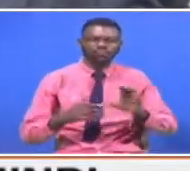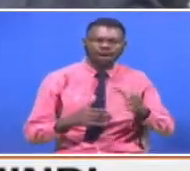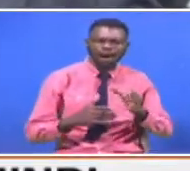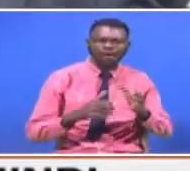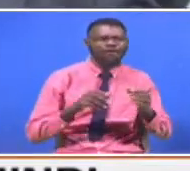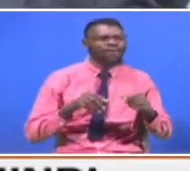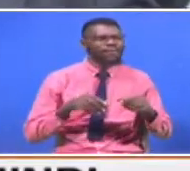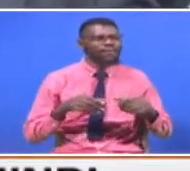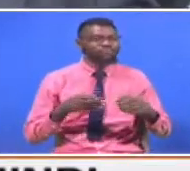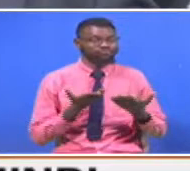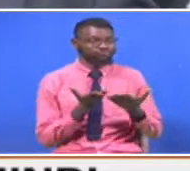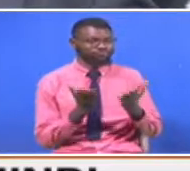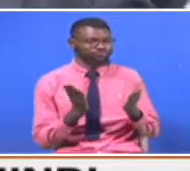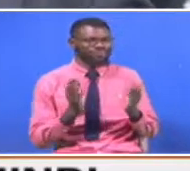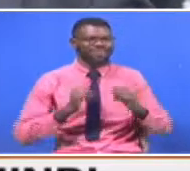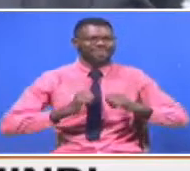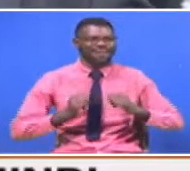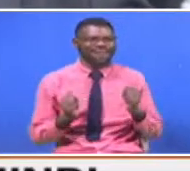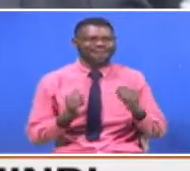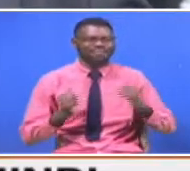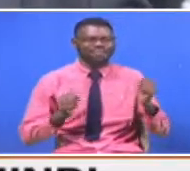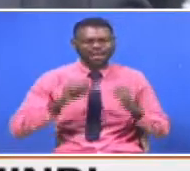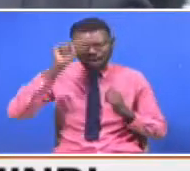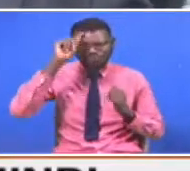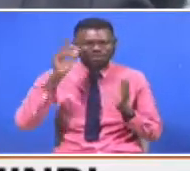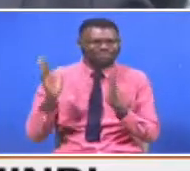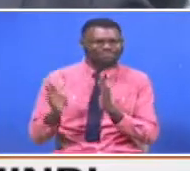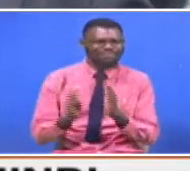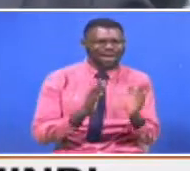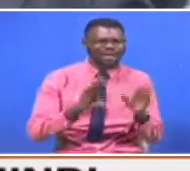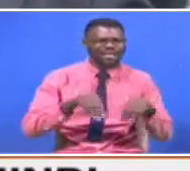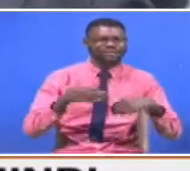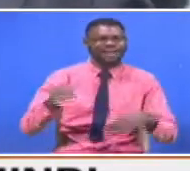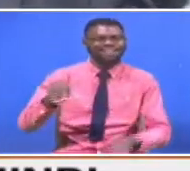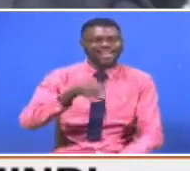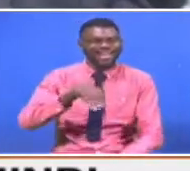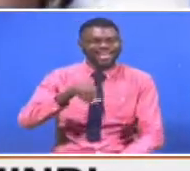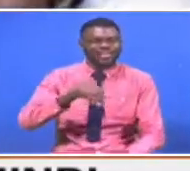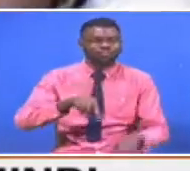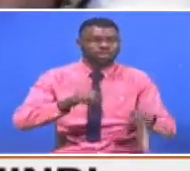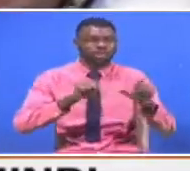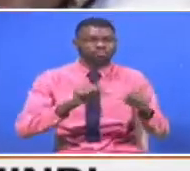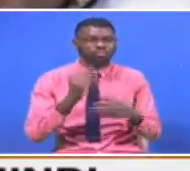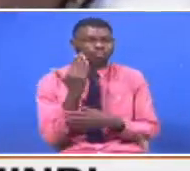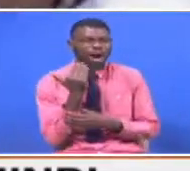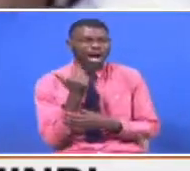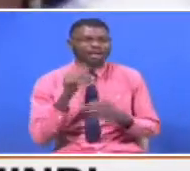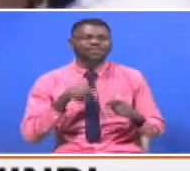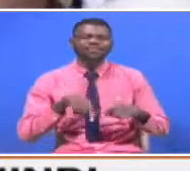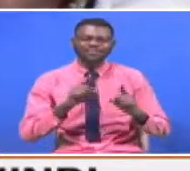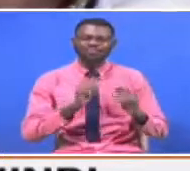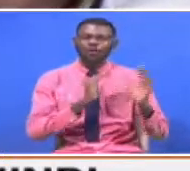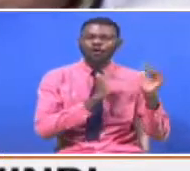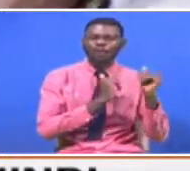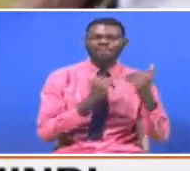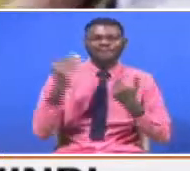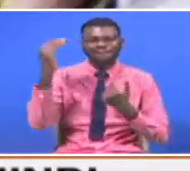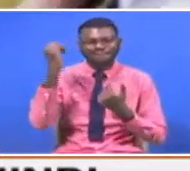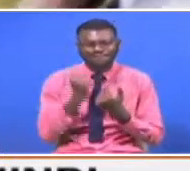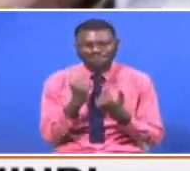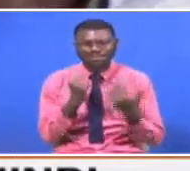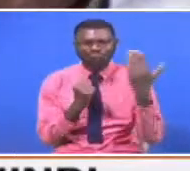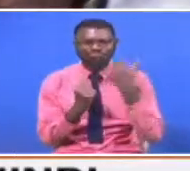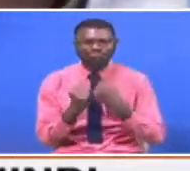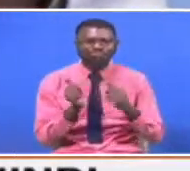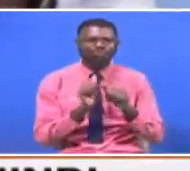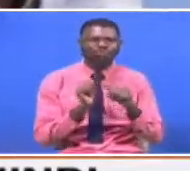kuridhishwa kwao na mpango wa serikali wa kuwapa mbolea ya bei nafuu, wakisema kuna matumaini ya mavuno maridhawa msimu